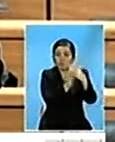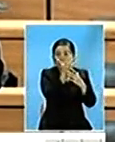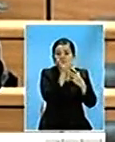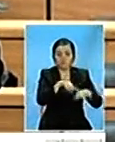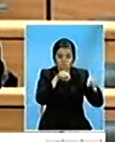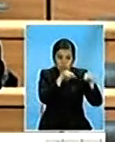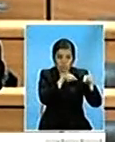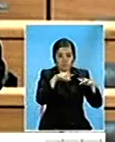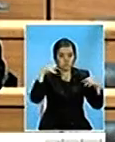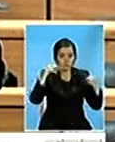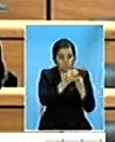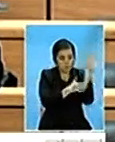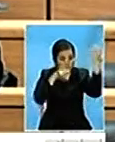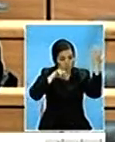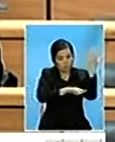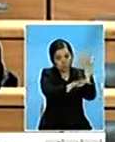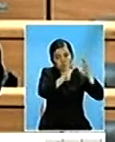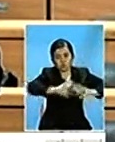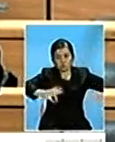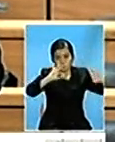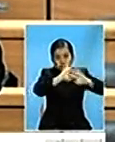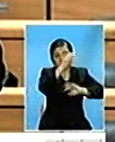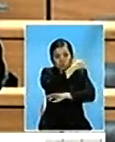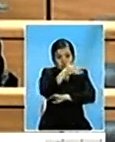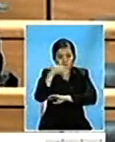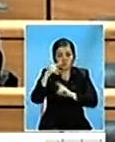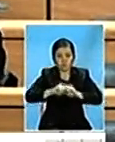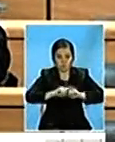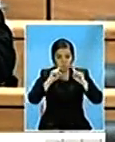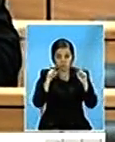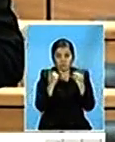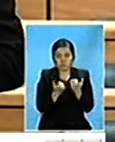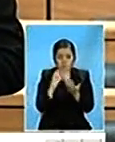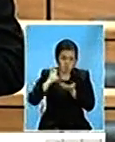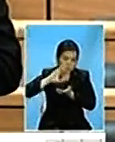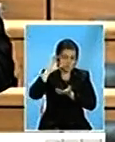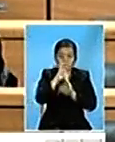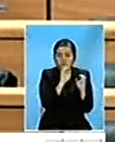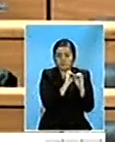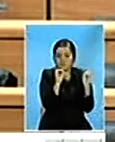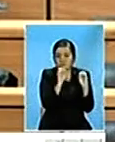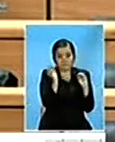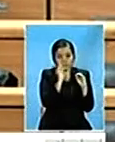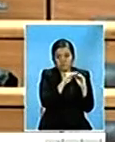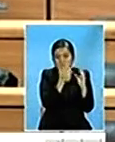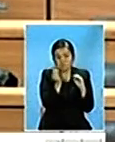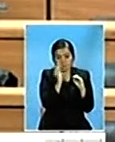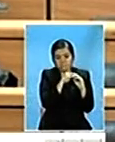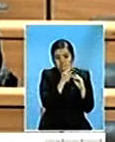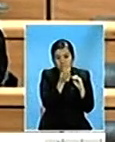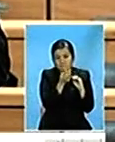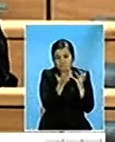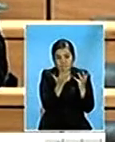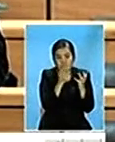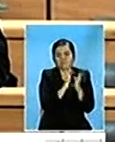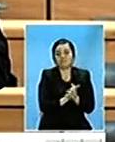พื้นที่ชุ่มน้ำที่มีความสำคัญระดับชาติแต่กราบเรียนว่างบประมาณไม่มีวันเพิ่มไม่มีเพิ่มแม้แต่นิดเดียวครับเ